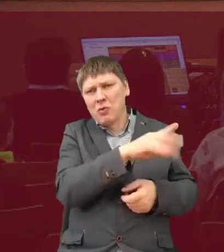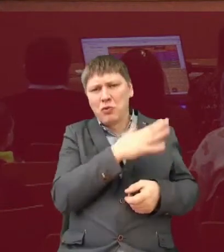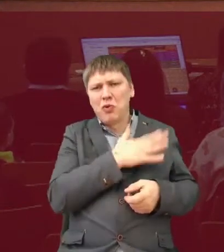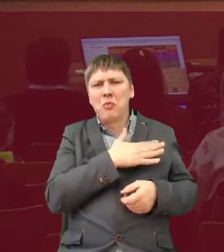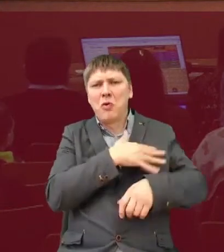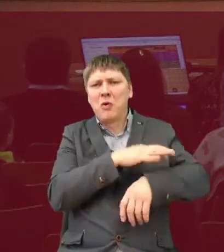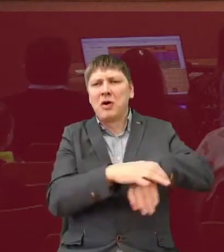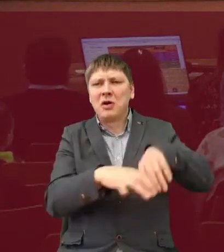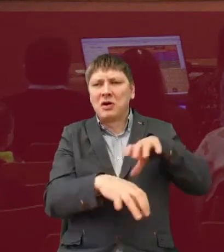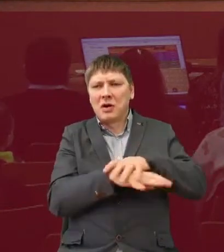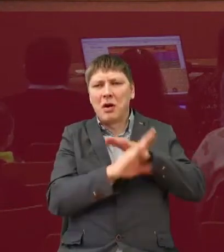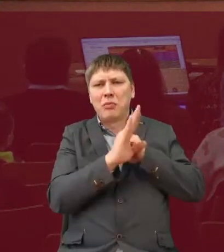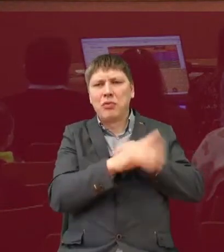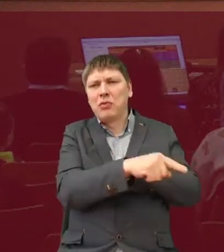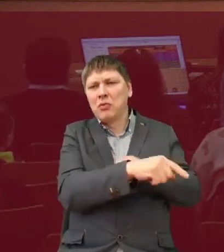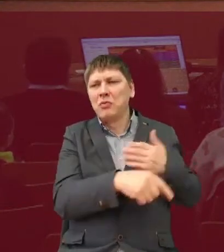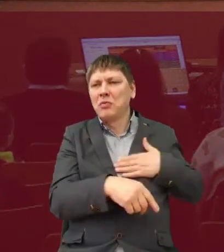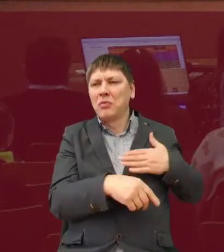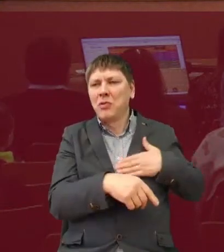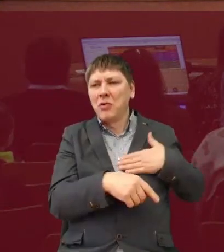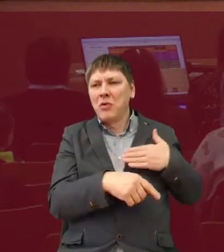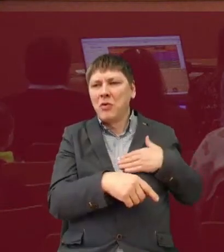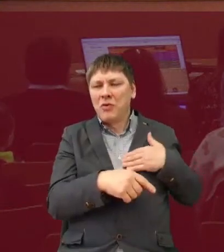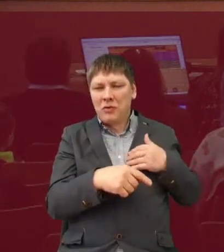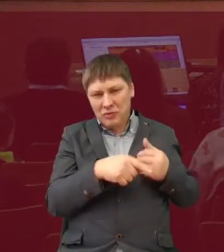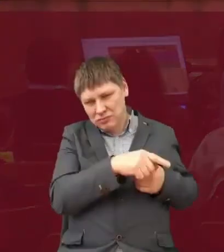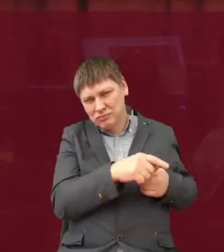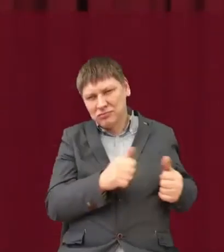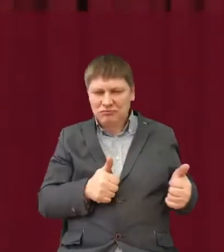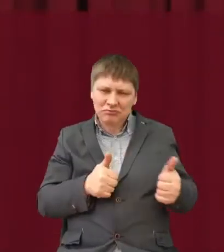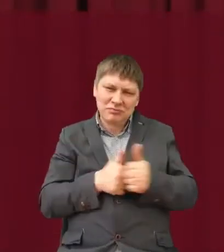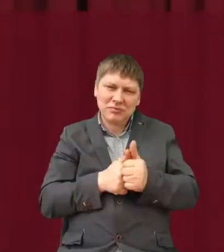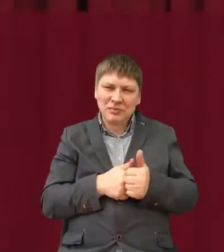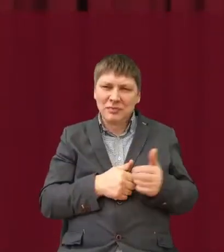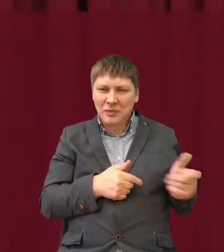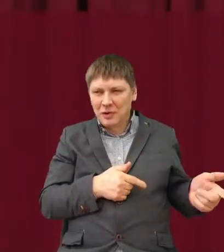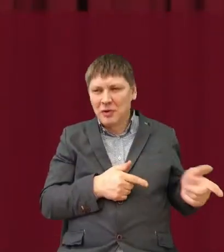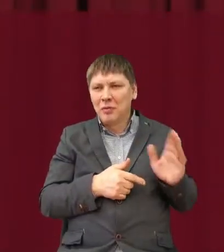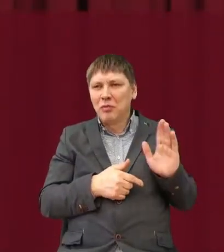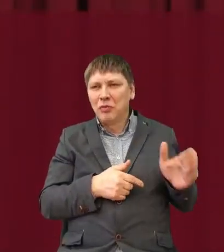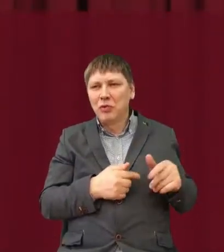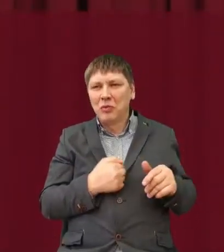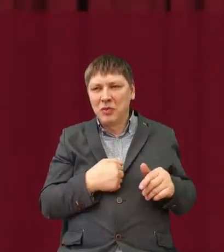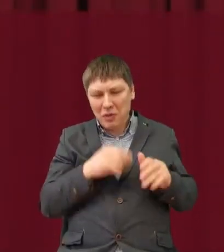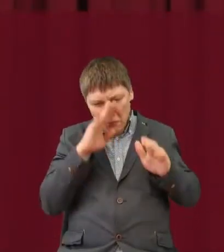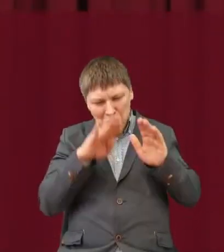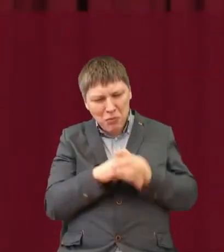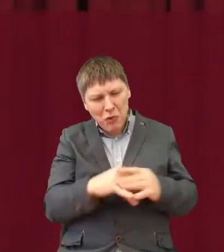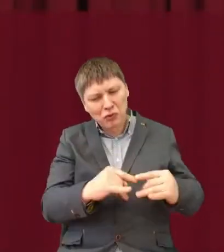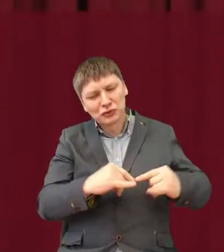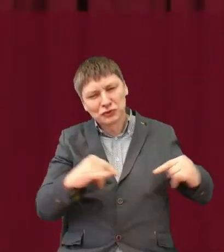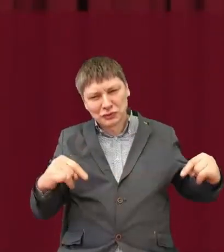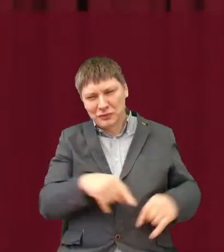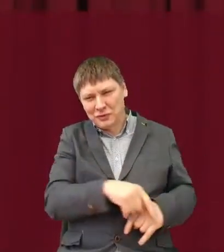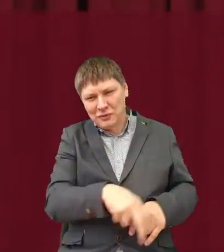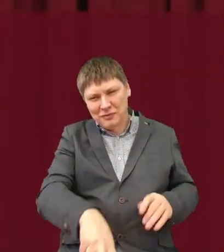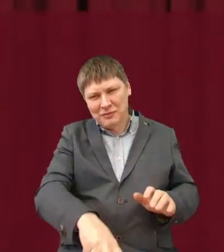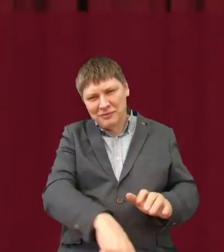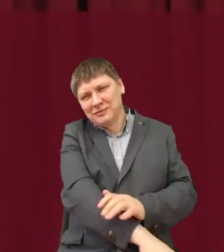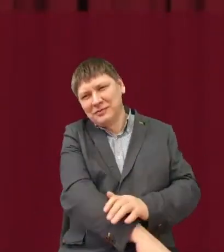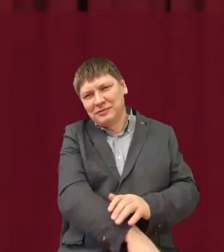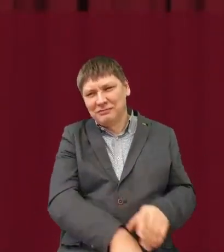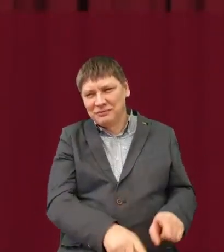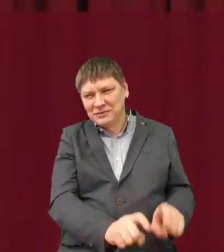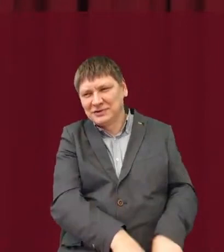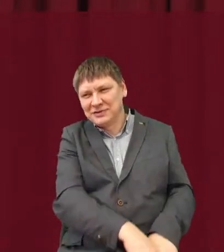моим рабом он будет символом моего процветания моего успеха он будет ползать и меня под столом и мы знаем Чем закончилась